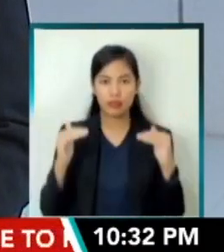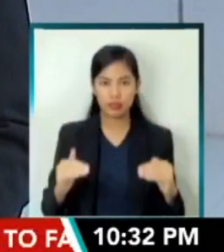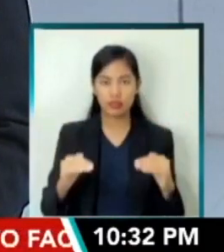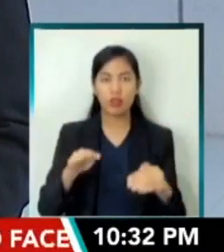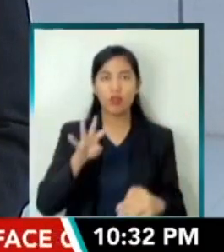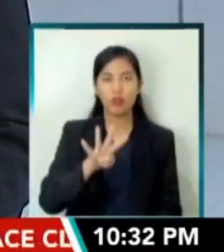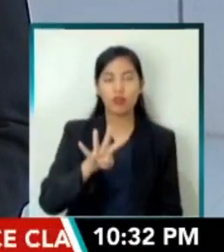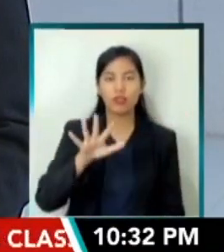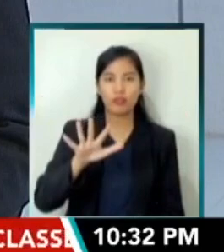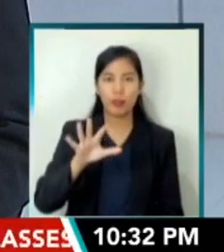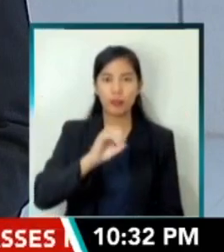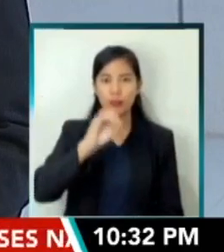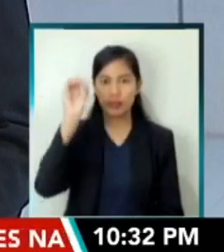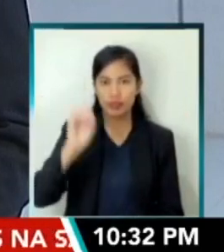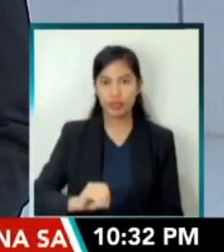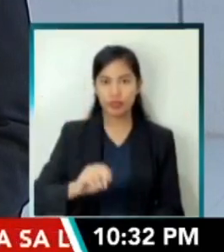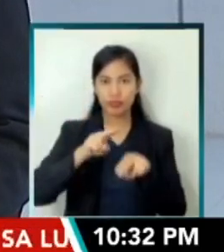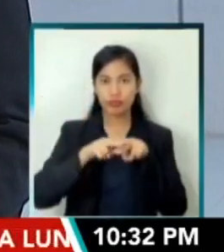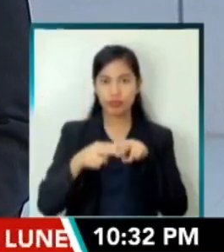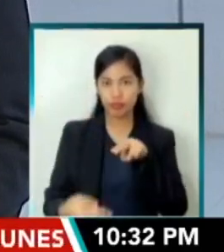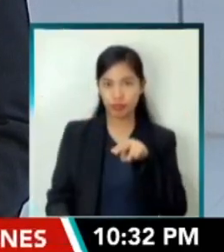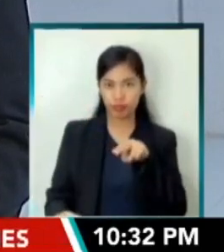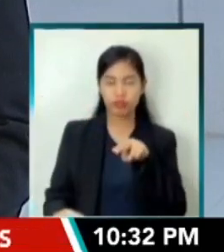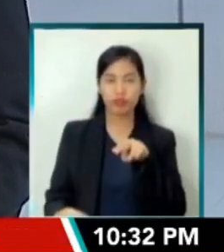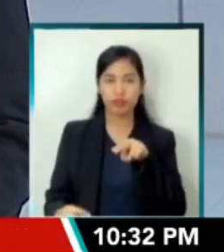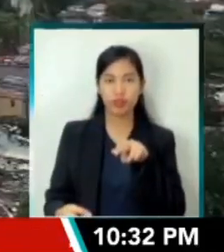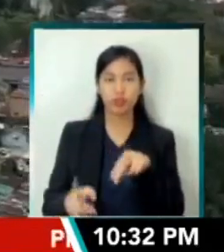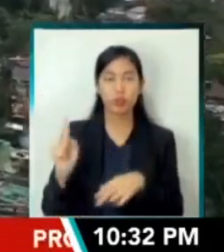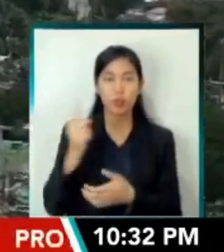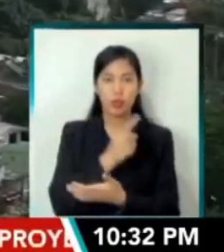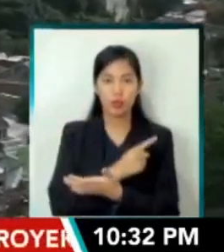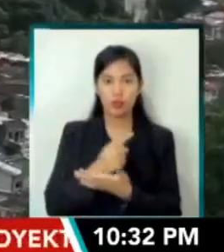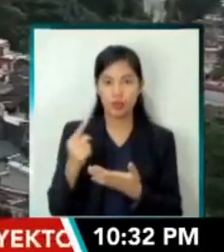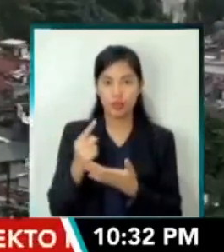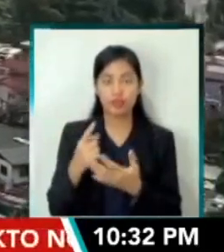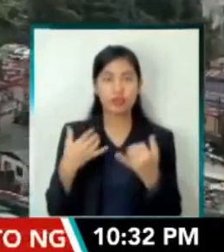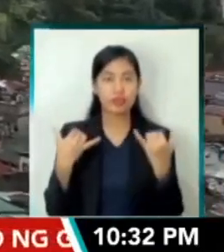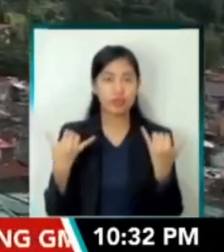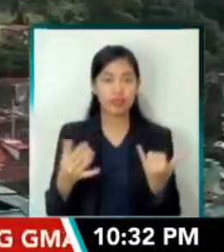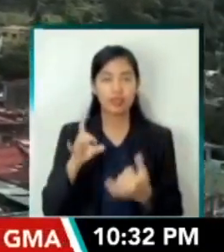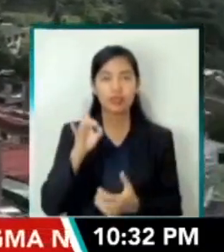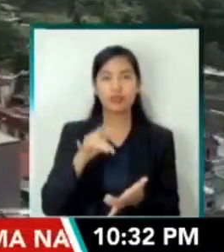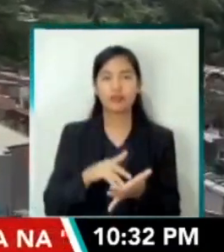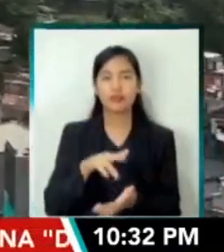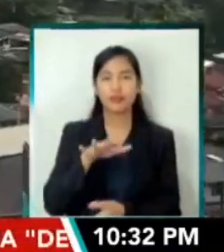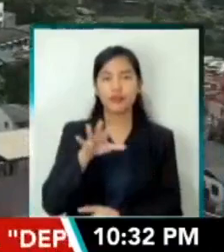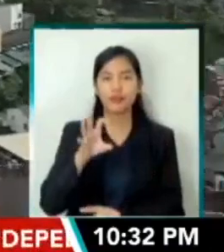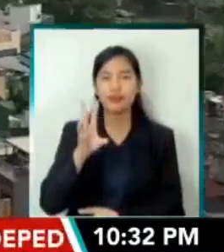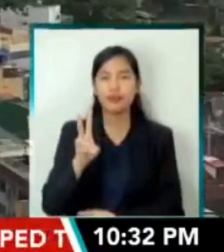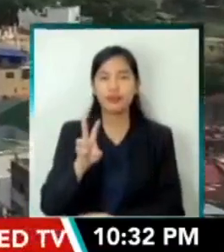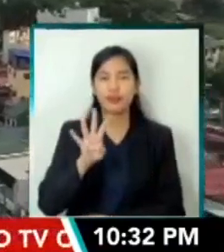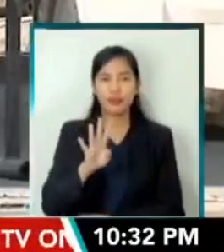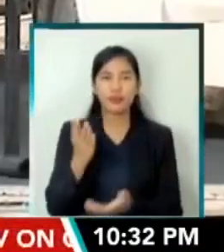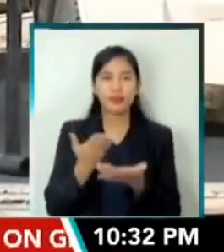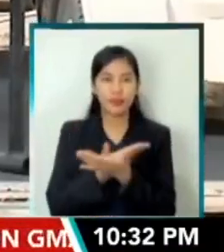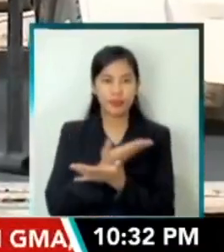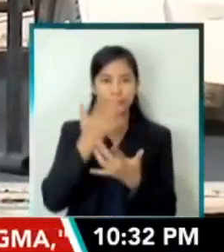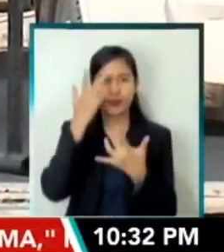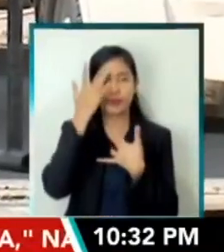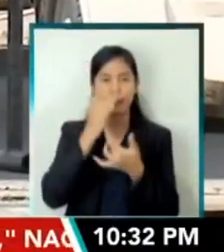mga bagong kaso sa loob ng isang linggo. Ngayong araw, 8,564 ang new COVID cases sa buong